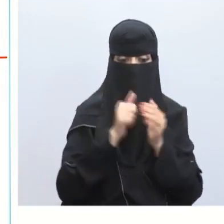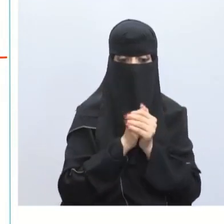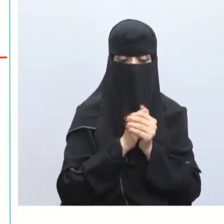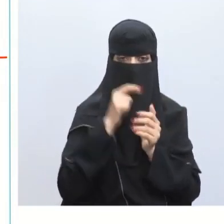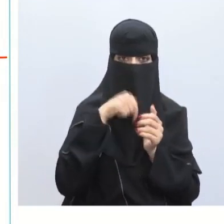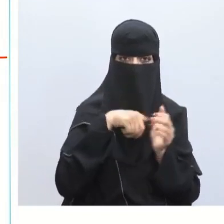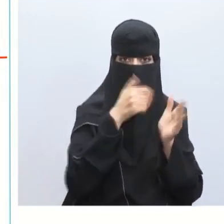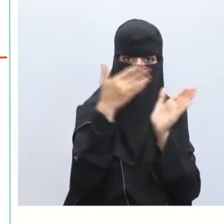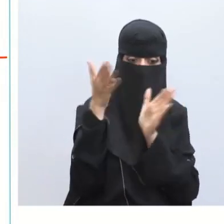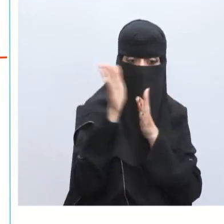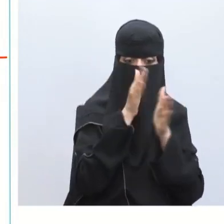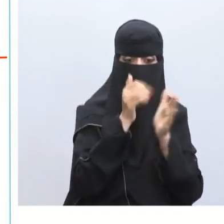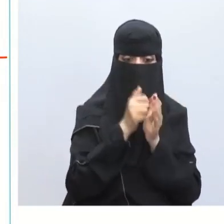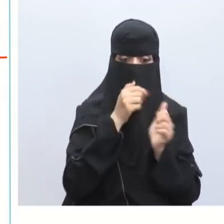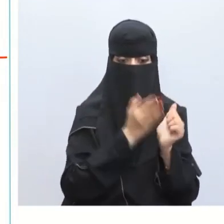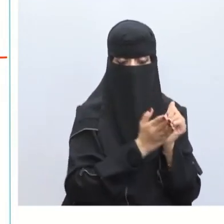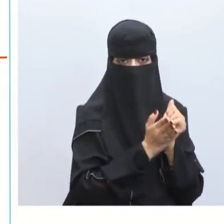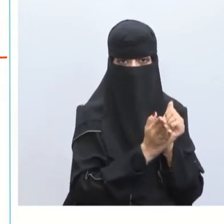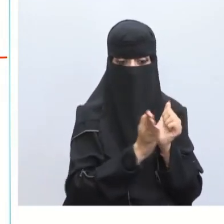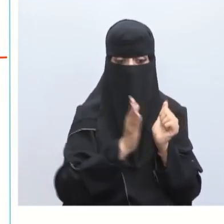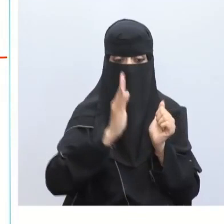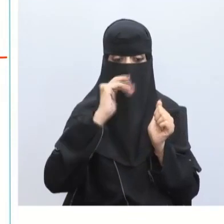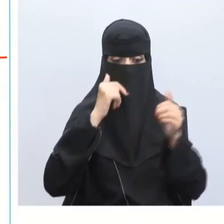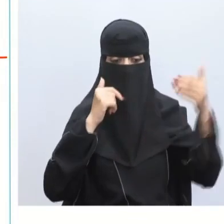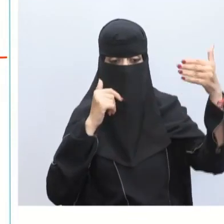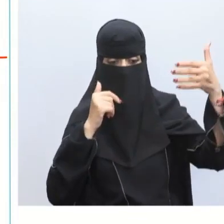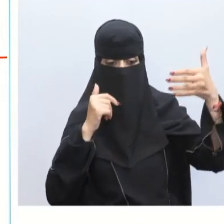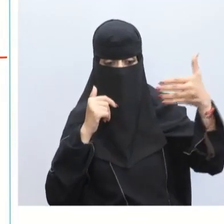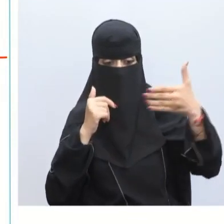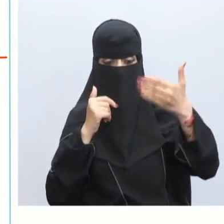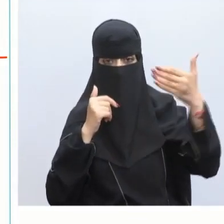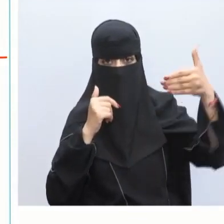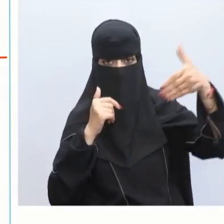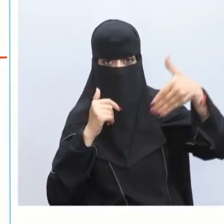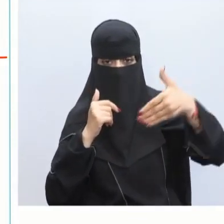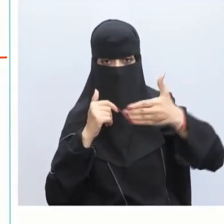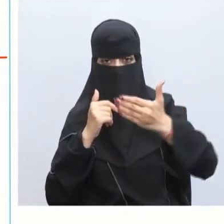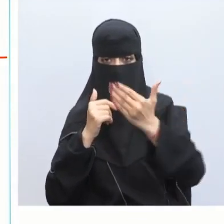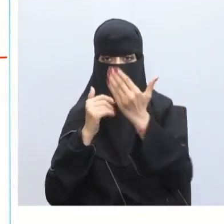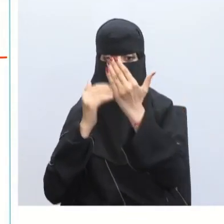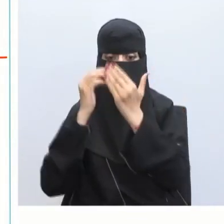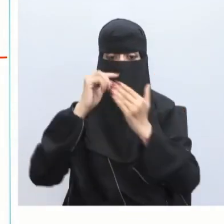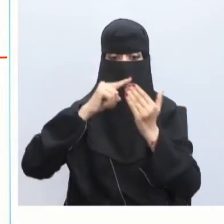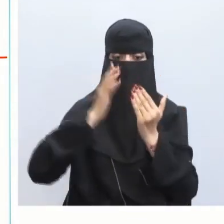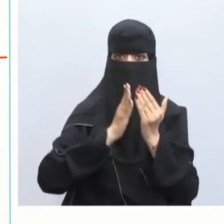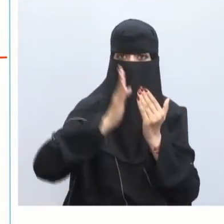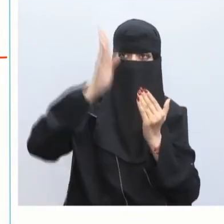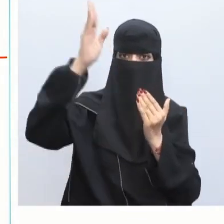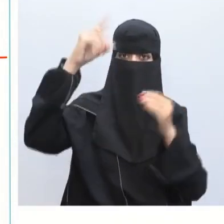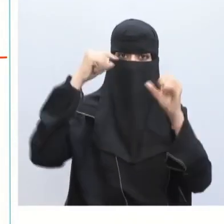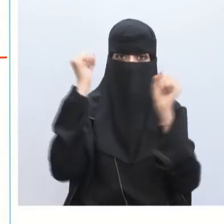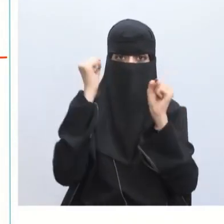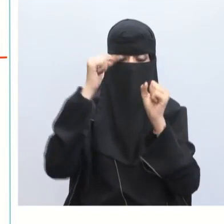عن الرياح وعندما تكون من المسطحات المائيه تكون هذه